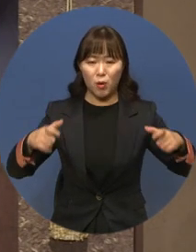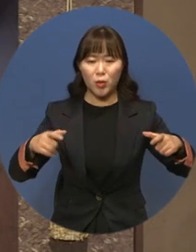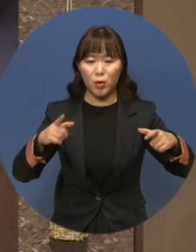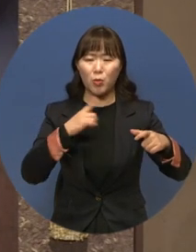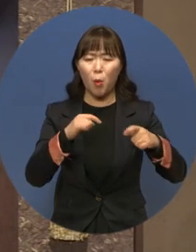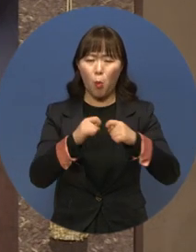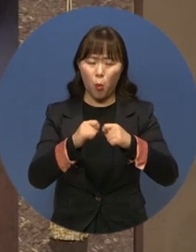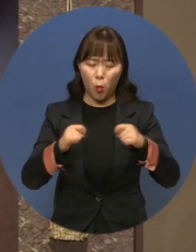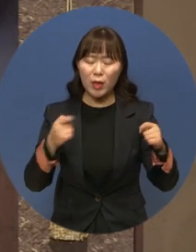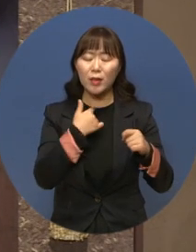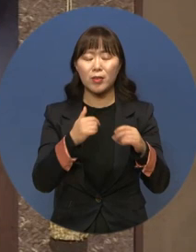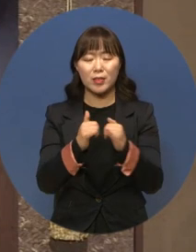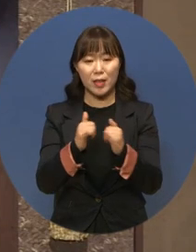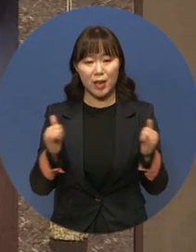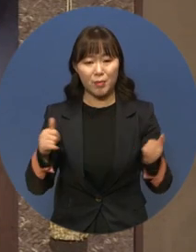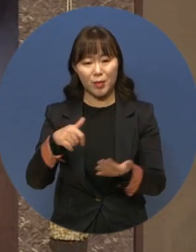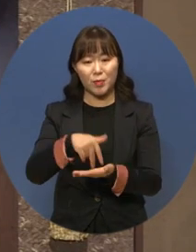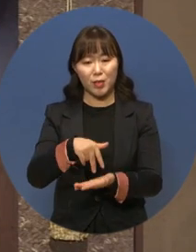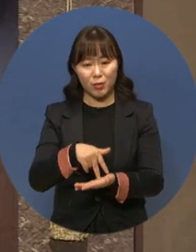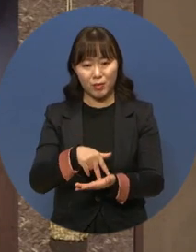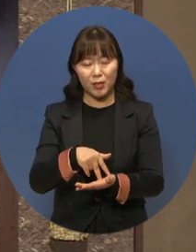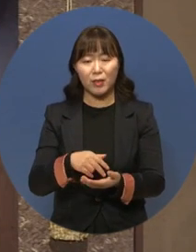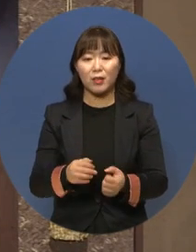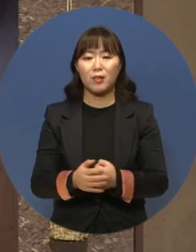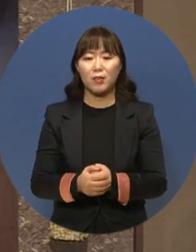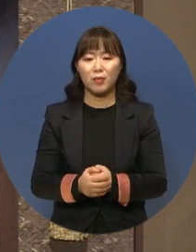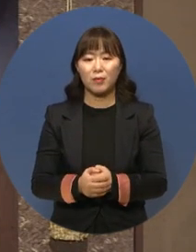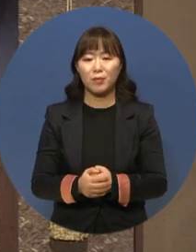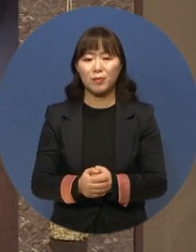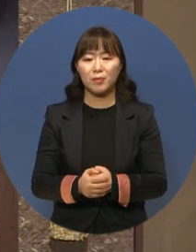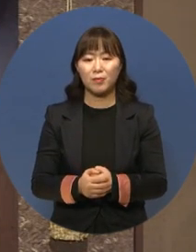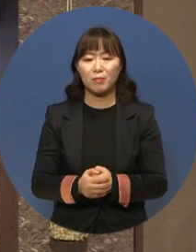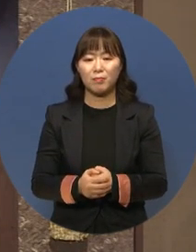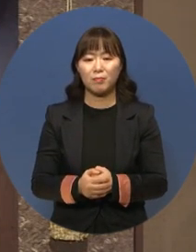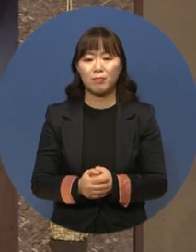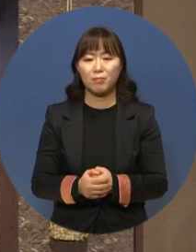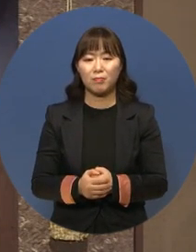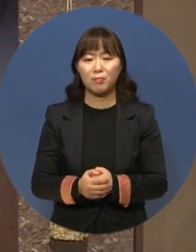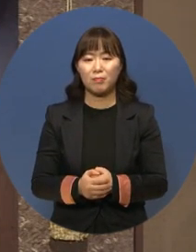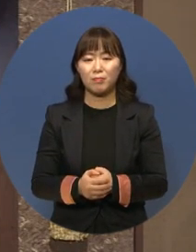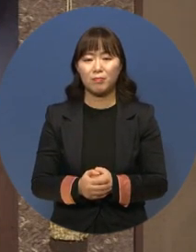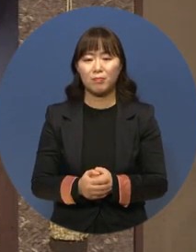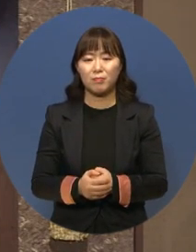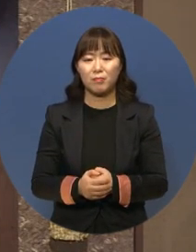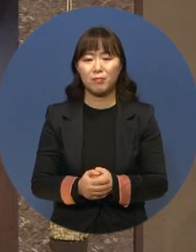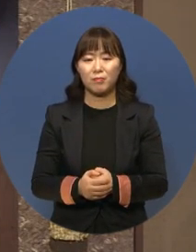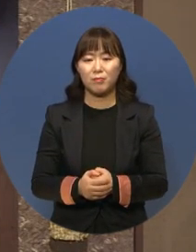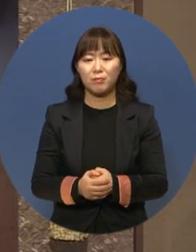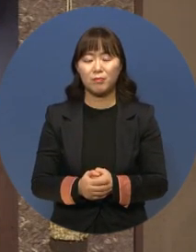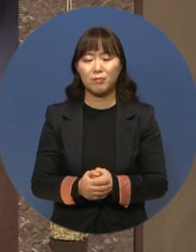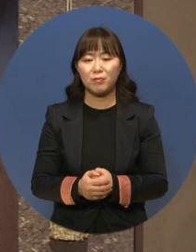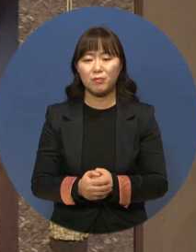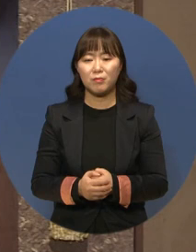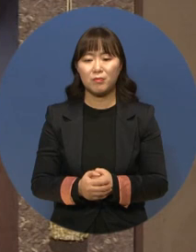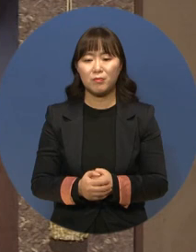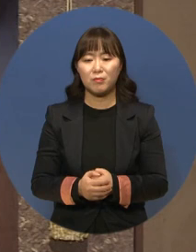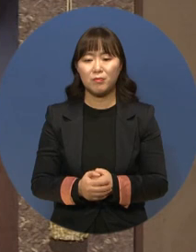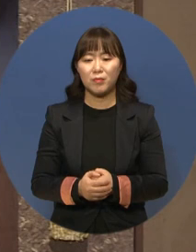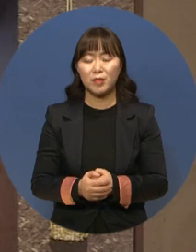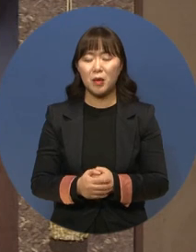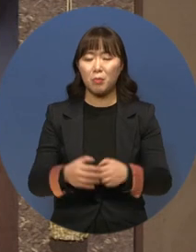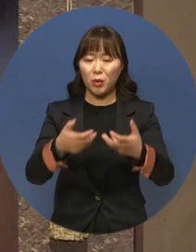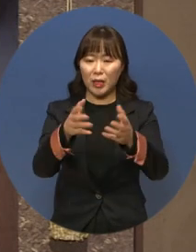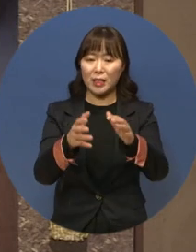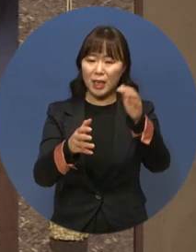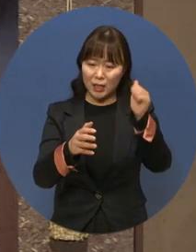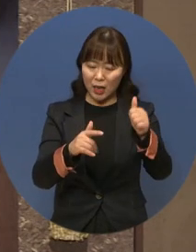있었던 한 사람으로서 예. 그 어쨌든 뭐